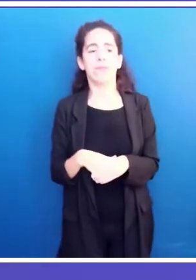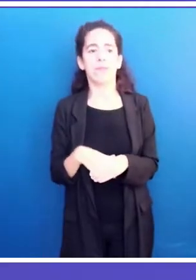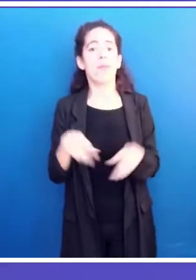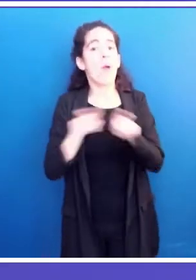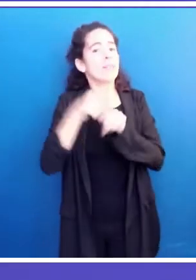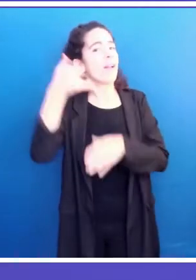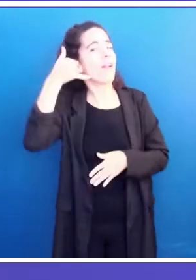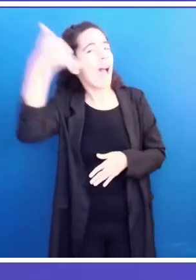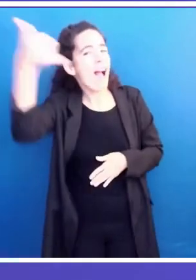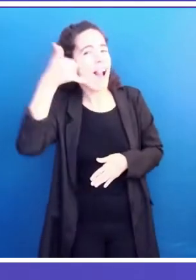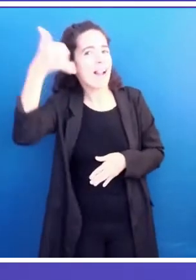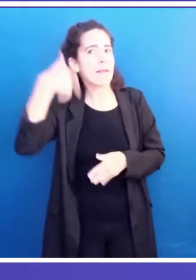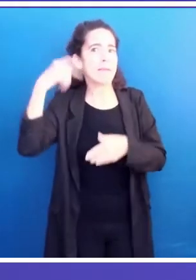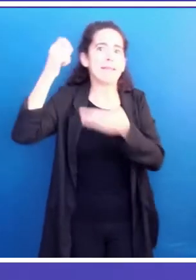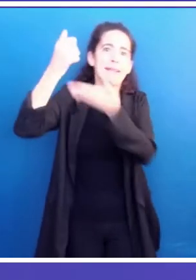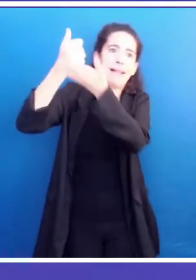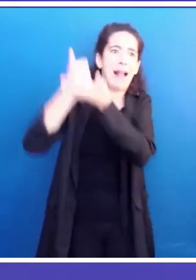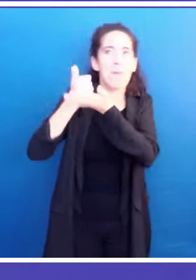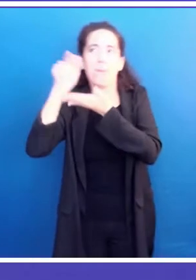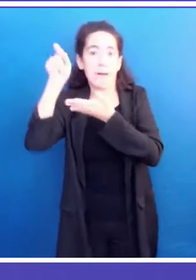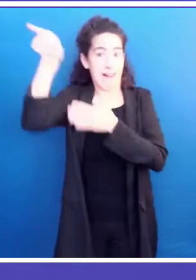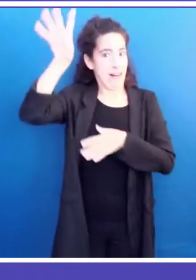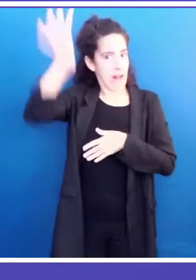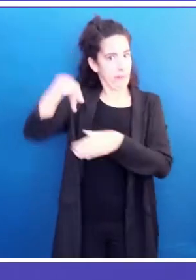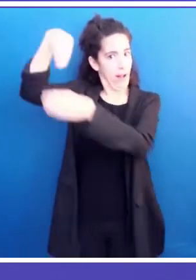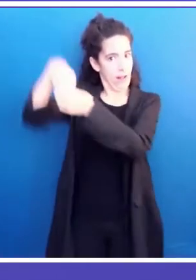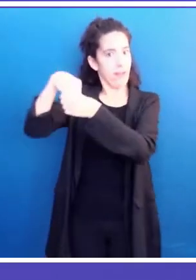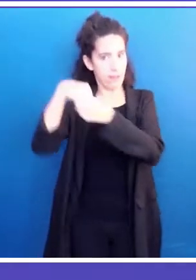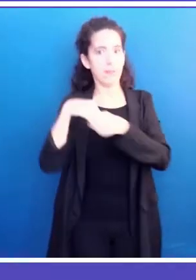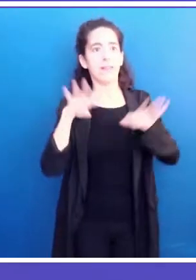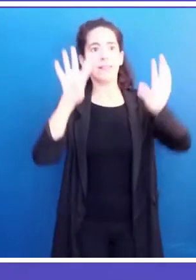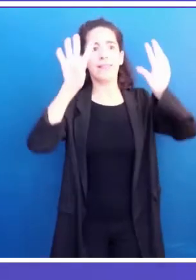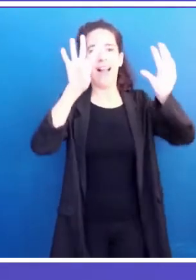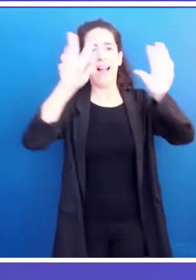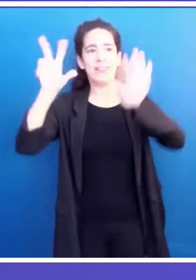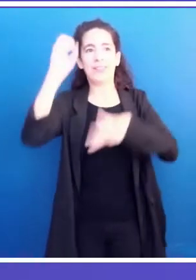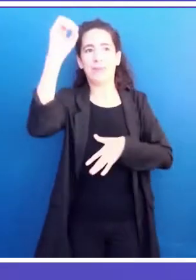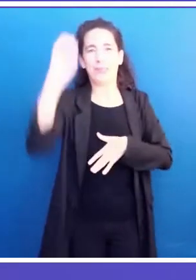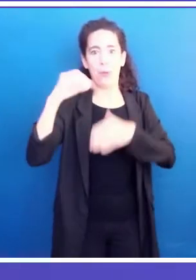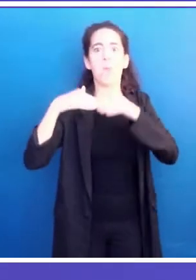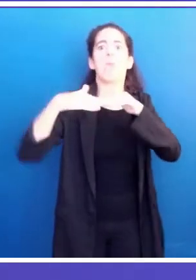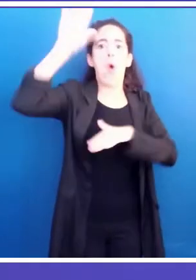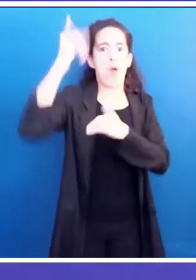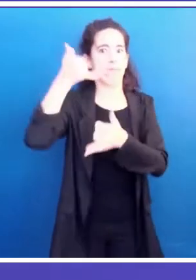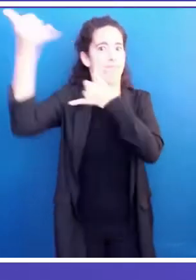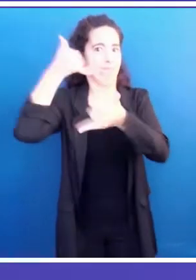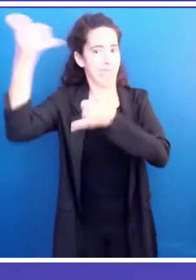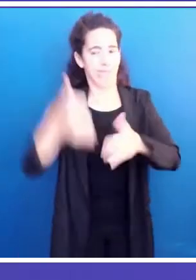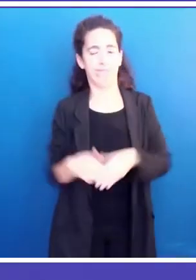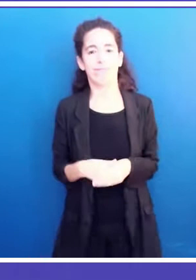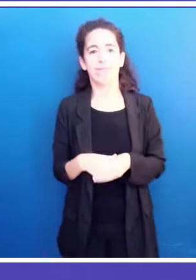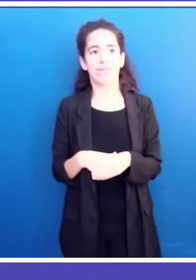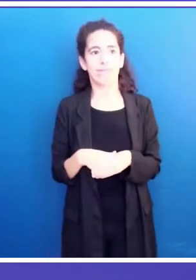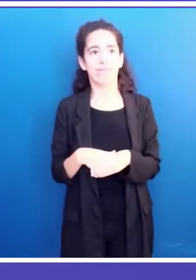وبالتالي وصلنا إلى 98% كزيادة من حيث